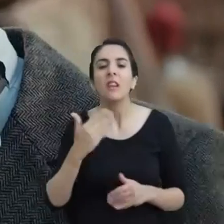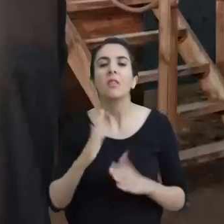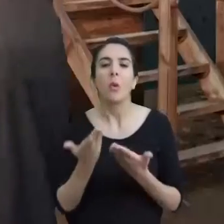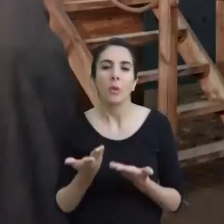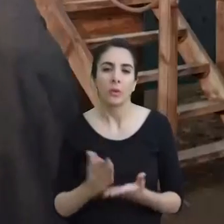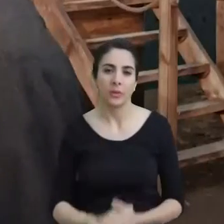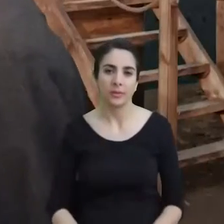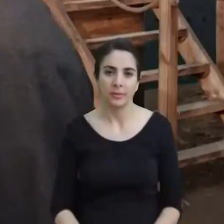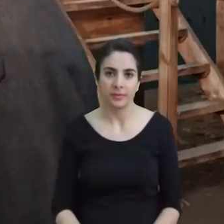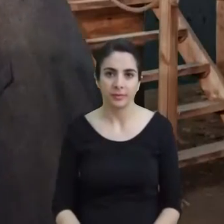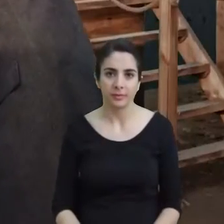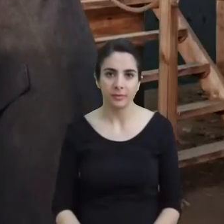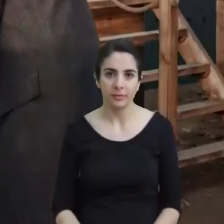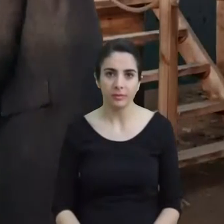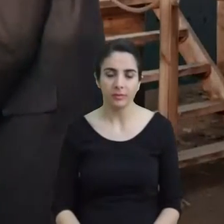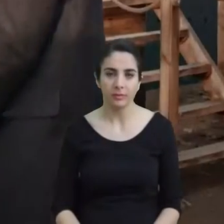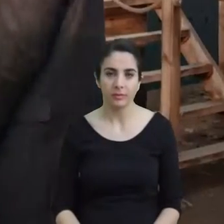hoşlanmaz. Bavulunu aldı.